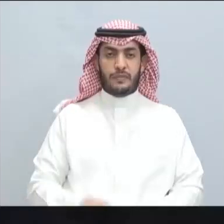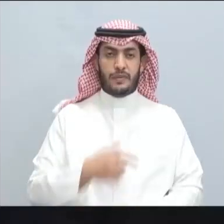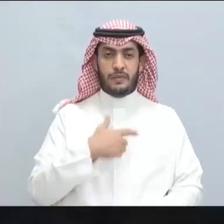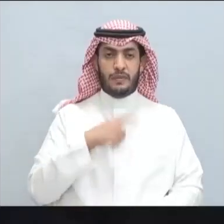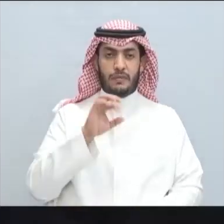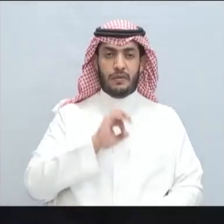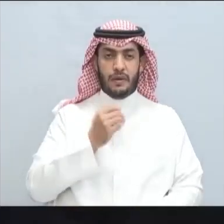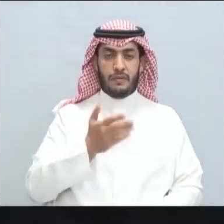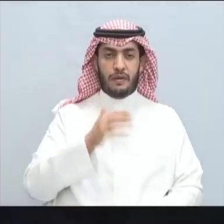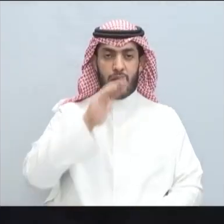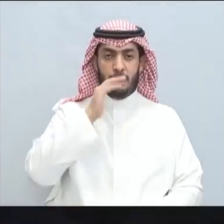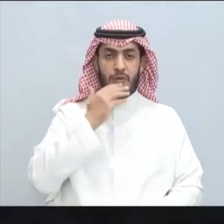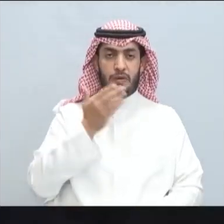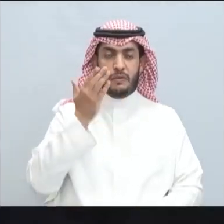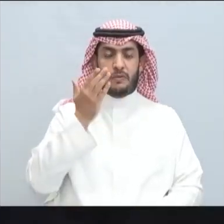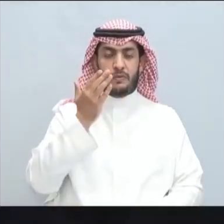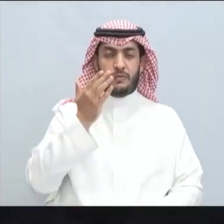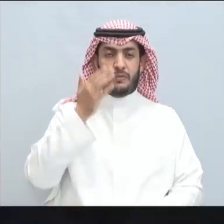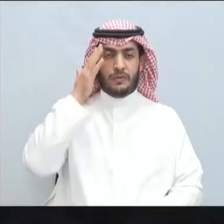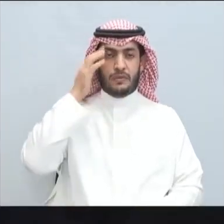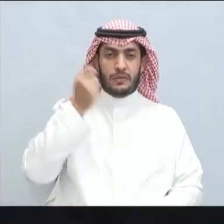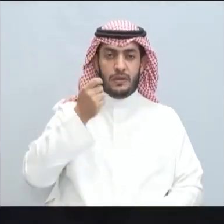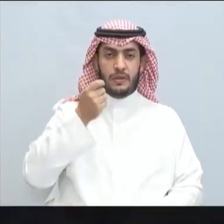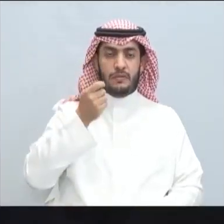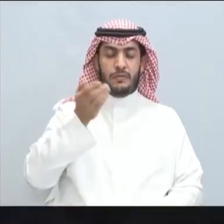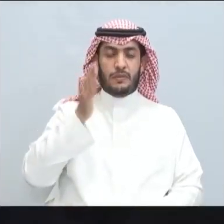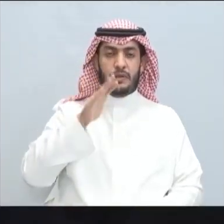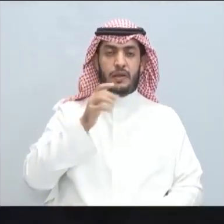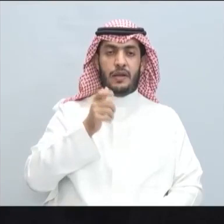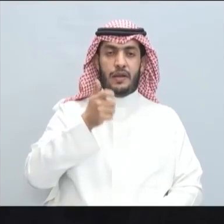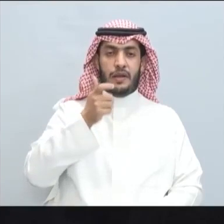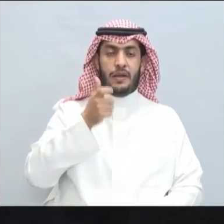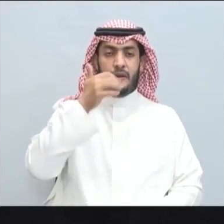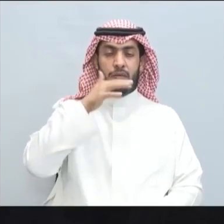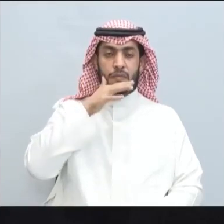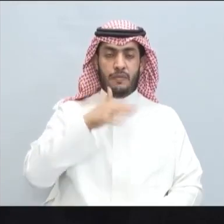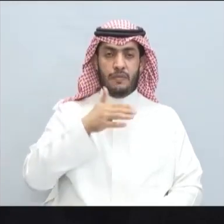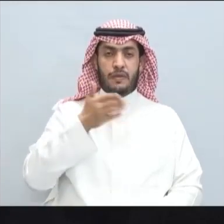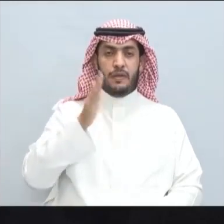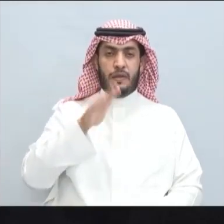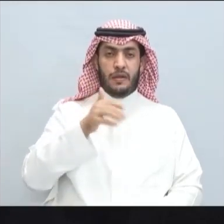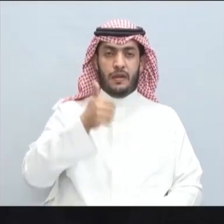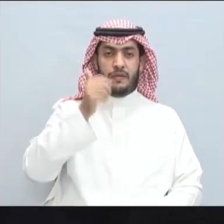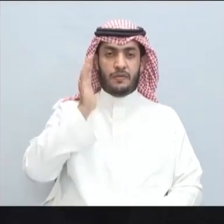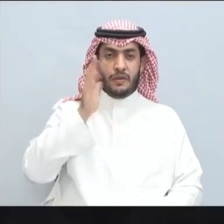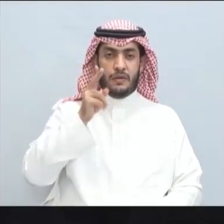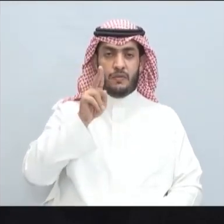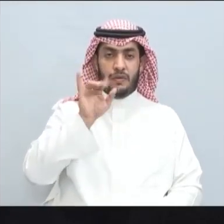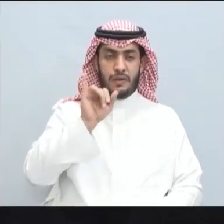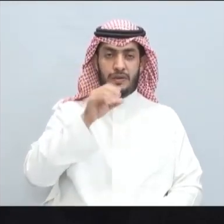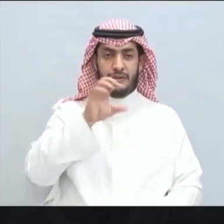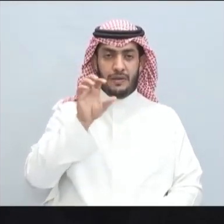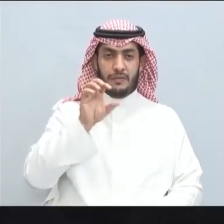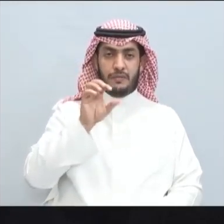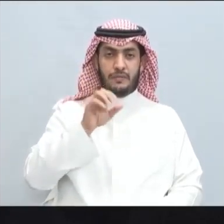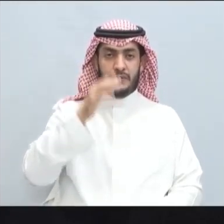بسم الله الرحمن الرحيم الحمد لله رب العالمين والصلاه والسلام على سيدنا ونبينا محمد عليه افضل الصلاه